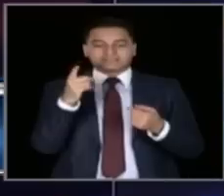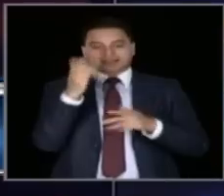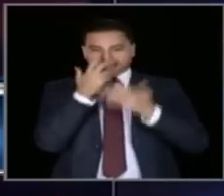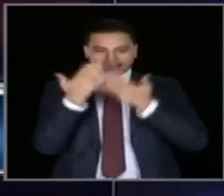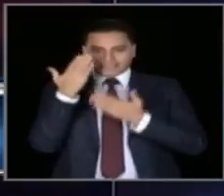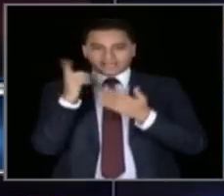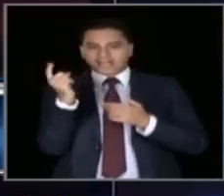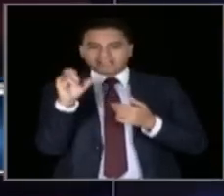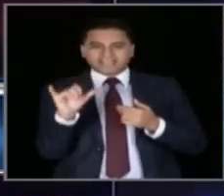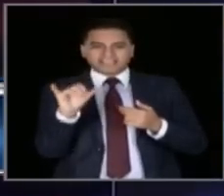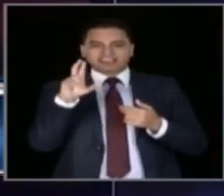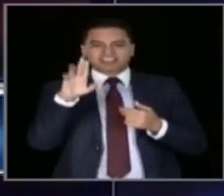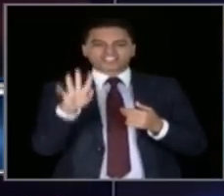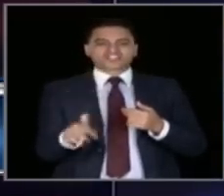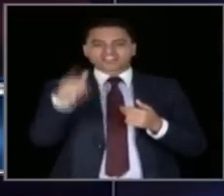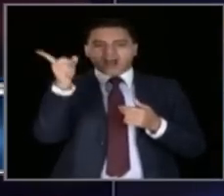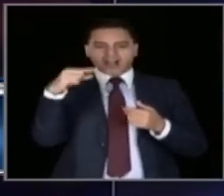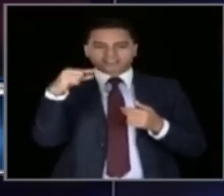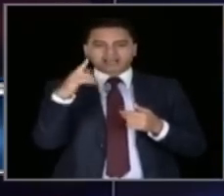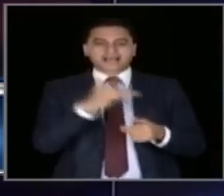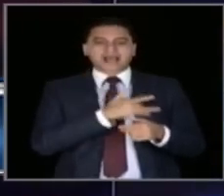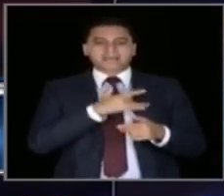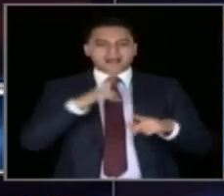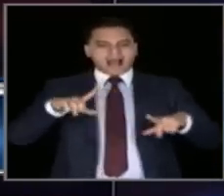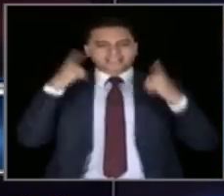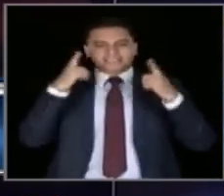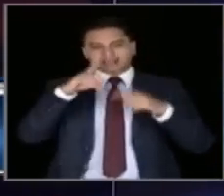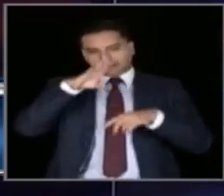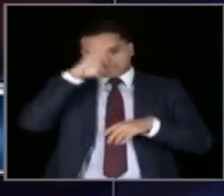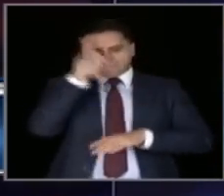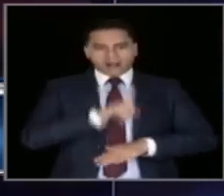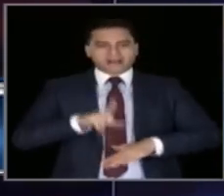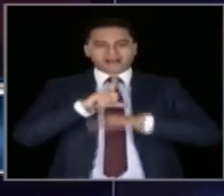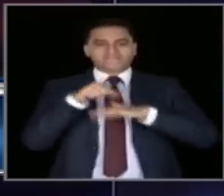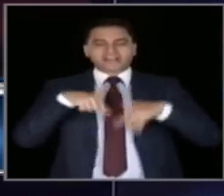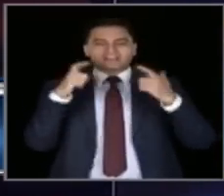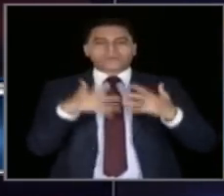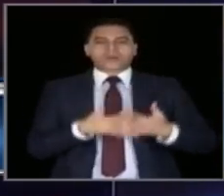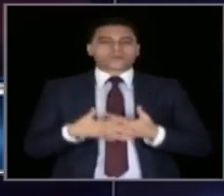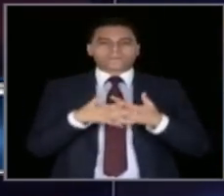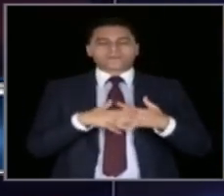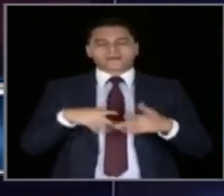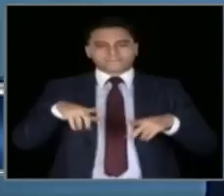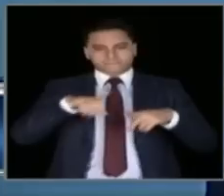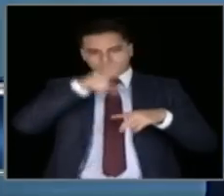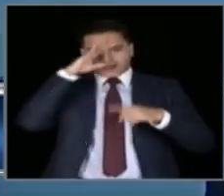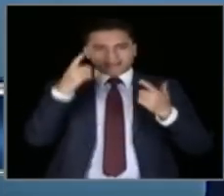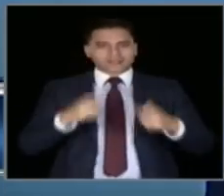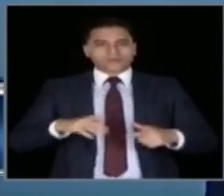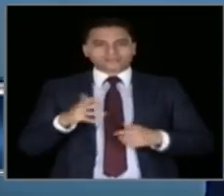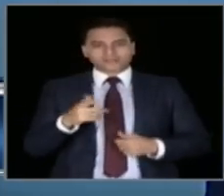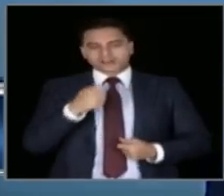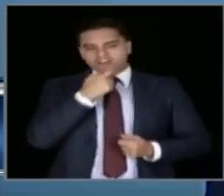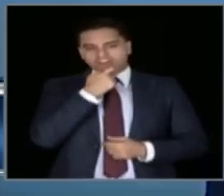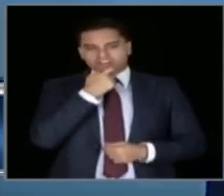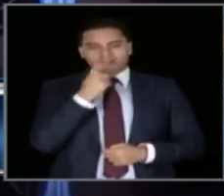تاريخ، كان ريتشارد قلب الأسد ملكاً لإحدى الدول الأوروبية، فما هي؟